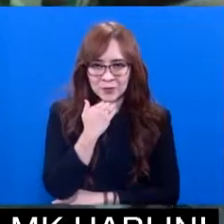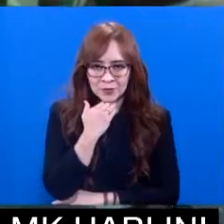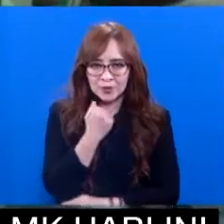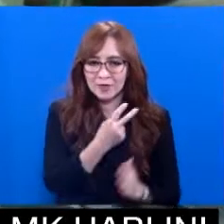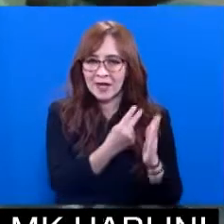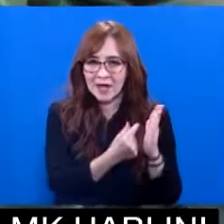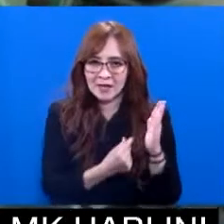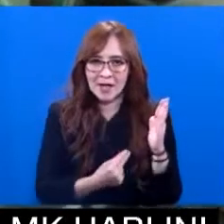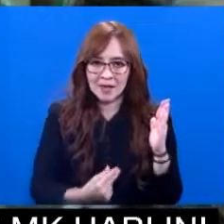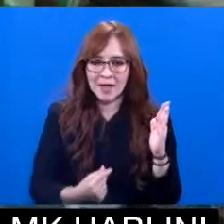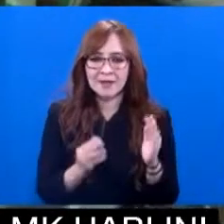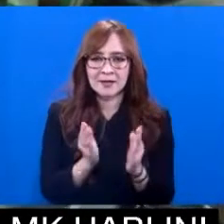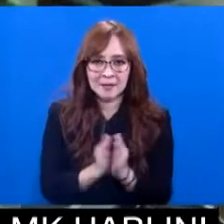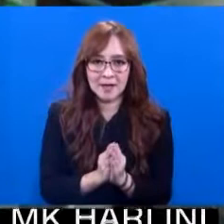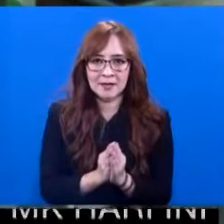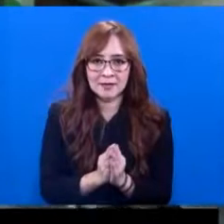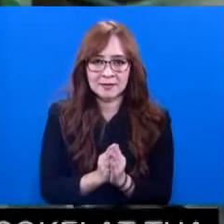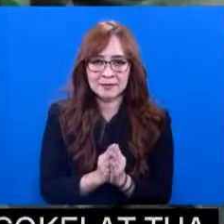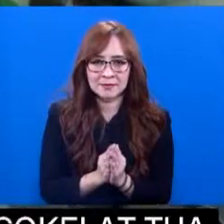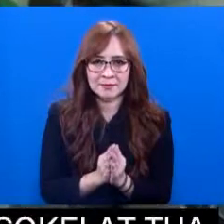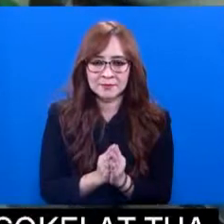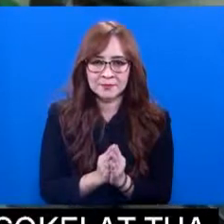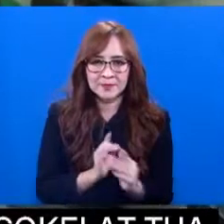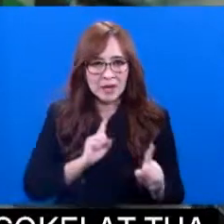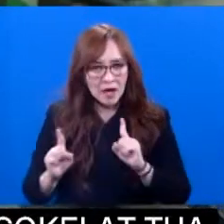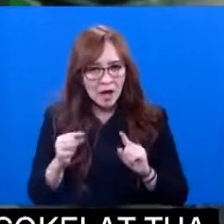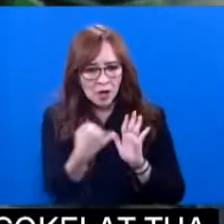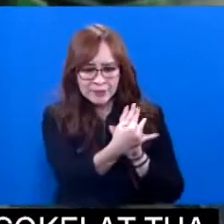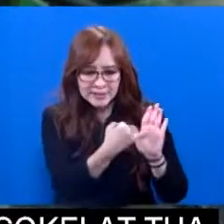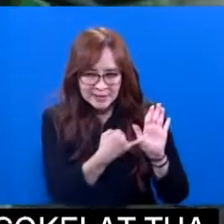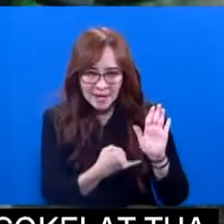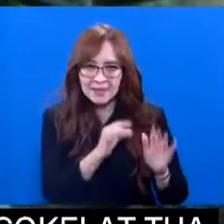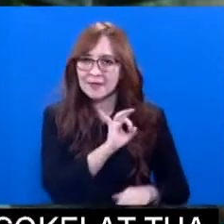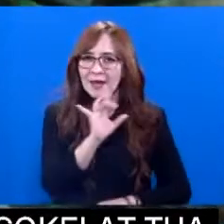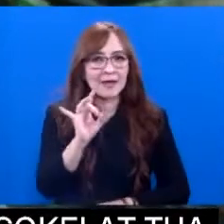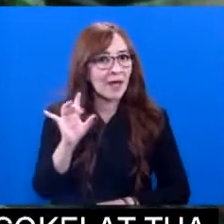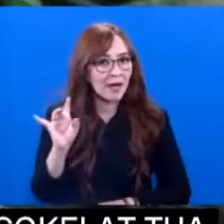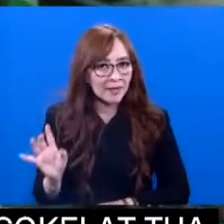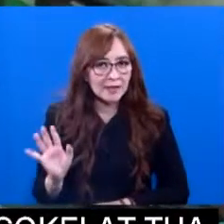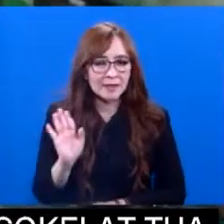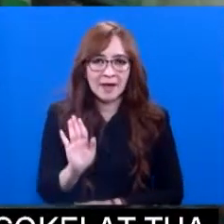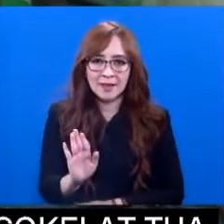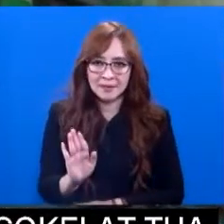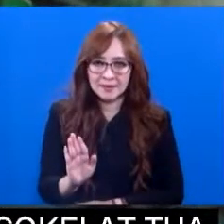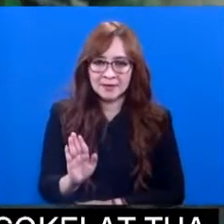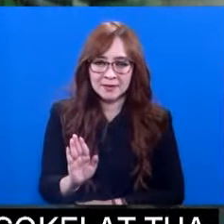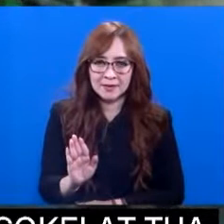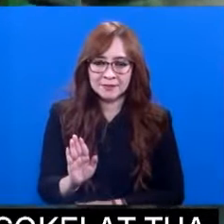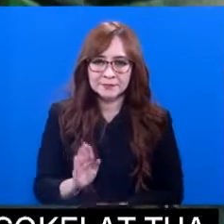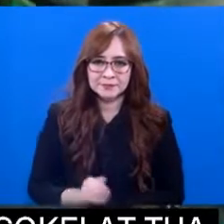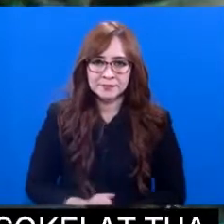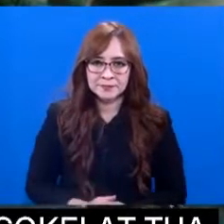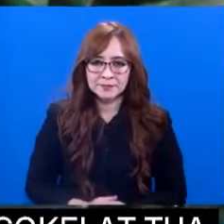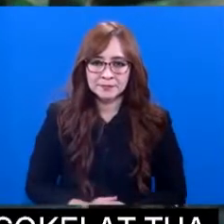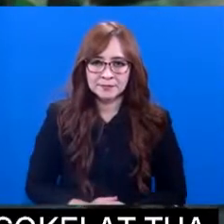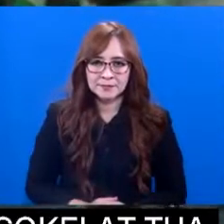anggaran dan juga tentang kalau desain segala macam nanti kan nanti juga diarahkan ke